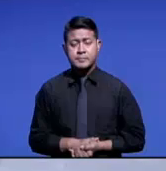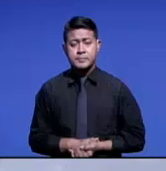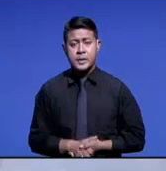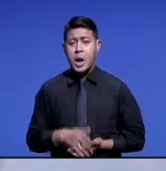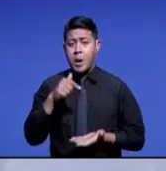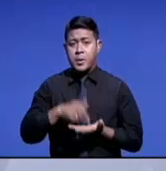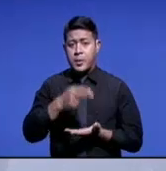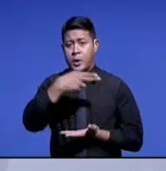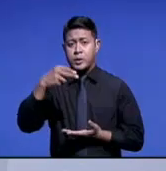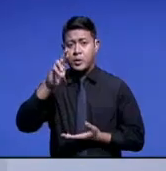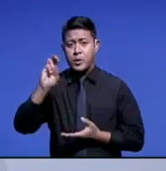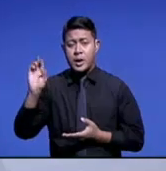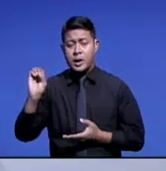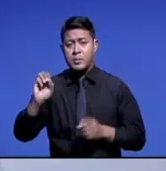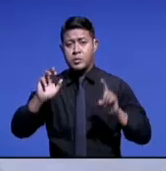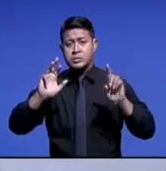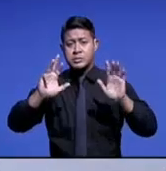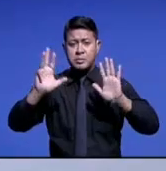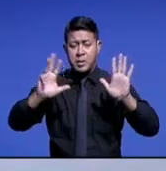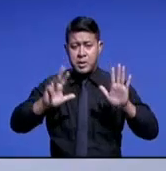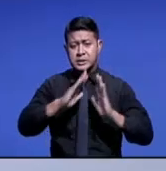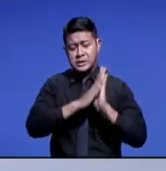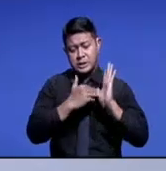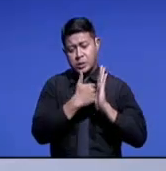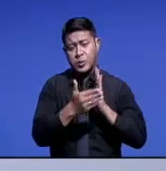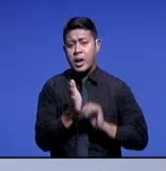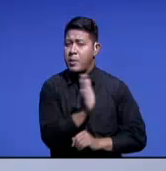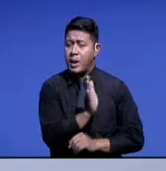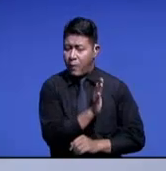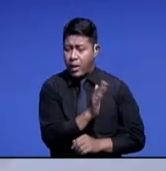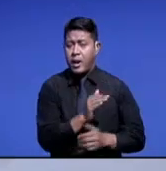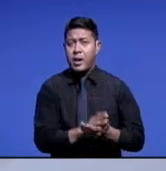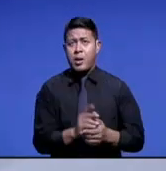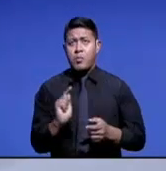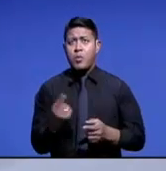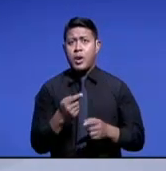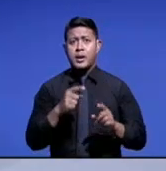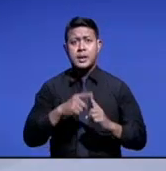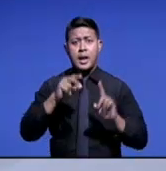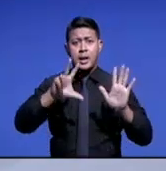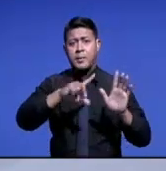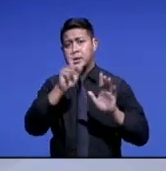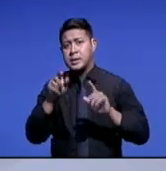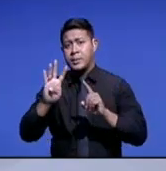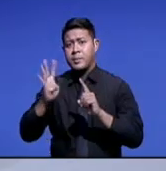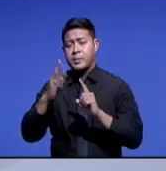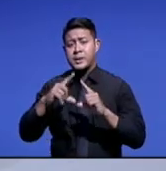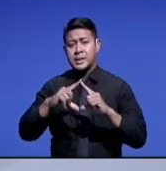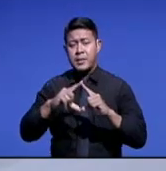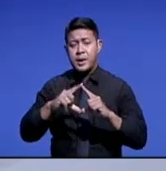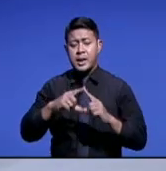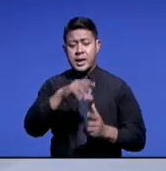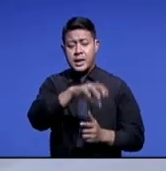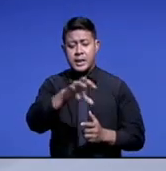Pemilu Indonesia 2019 di luar negeri memang dijadwalkan berlangsung lebih awal, mulai dari tanggal 8 hingga 14 April kemarin di